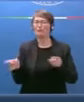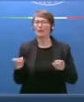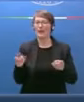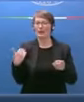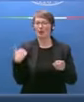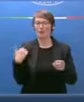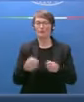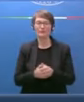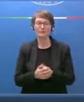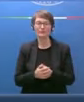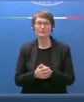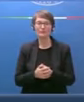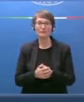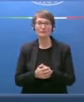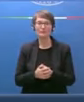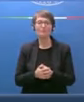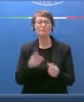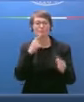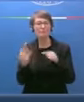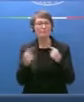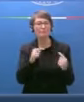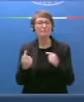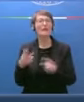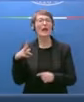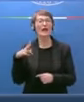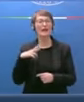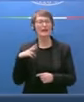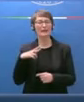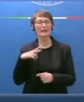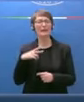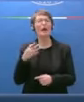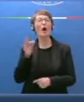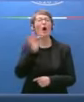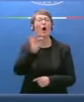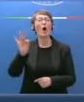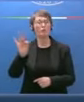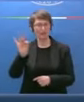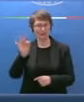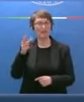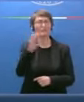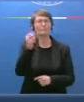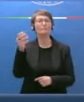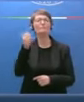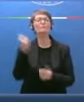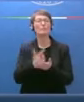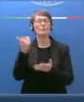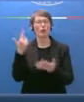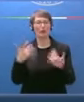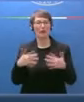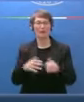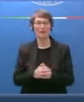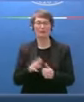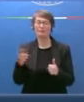la discussione è stata dicevo ricchissima che ha raggiunto alcuni obiettivi importanti prima di tutto la